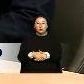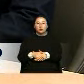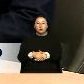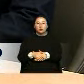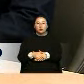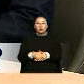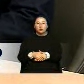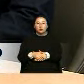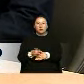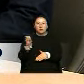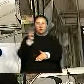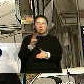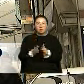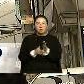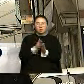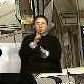이제